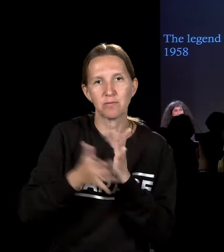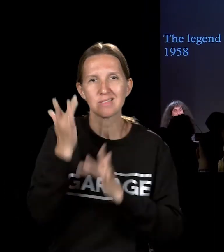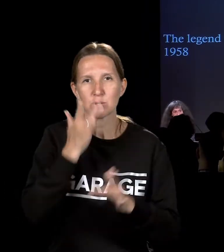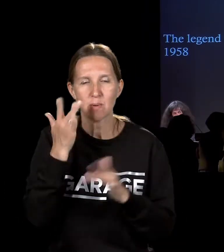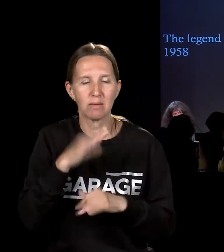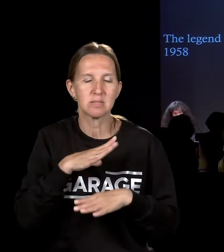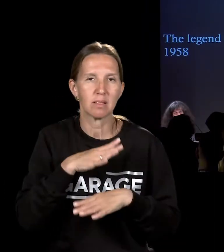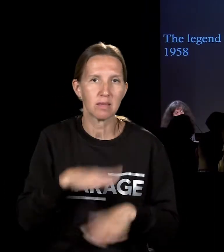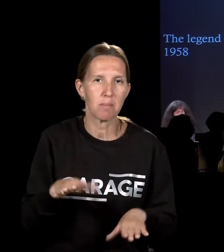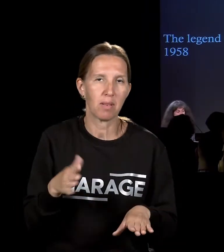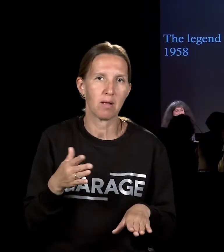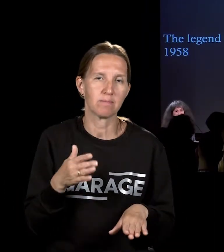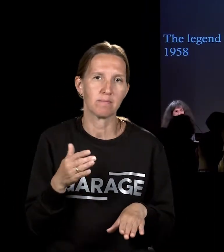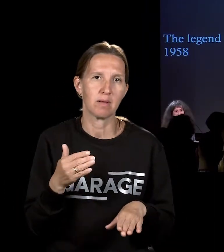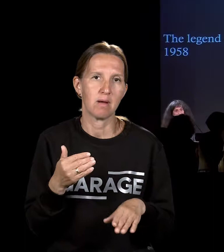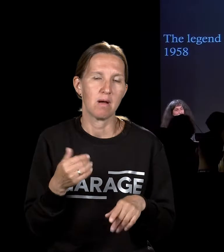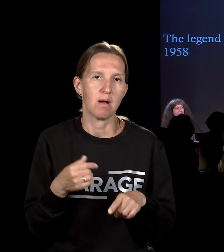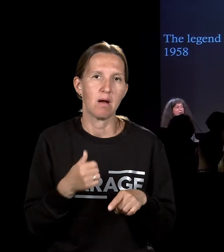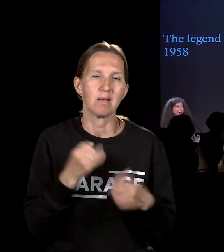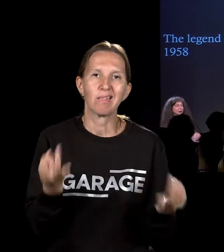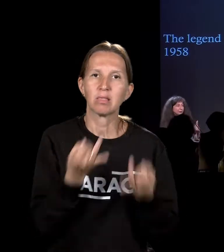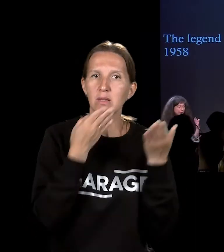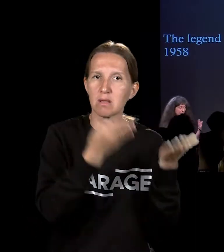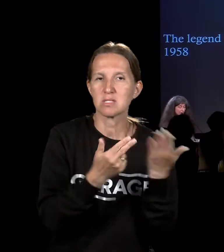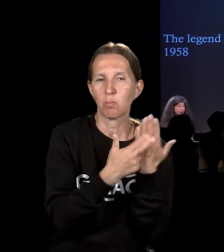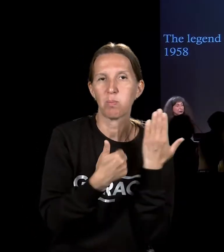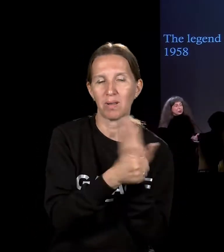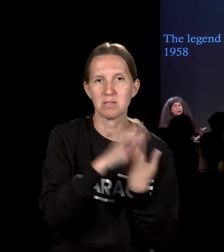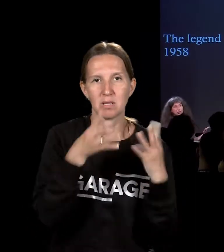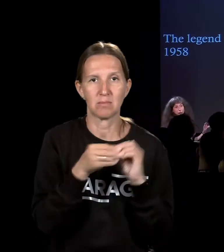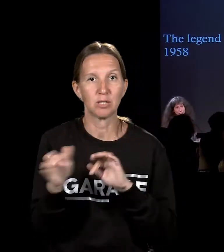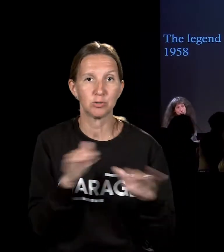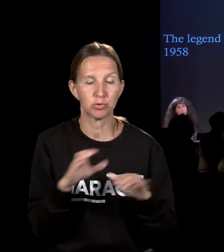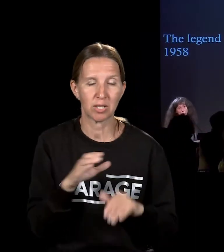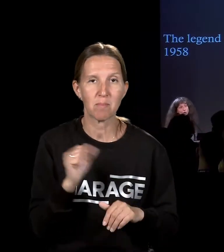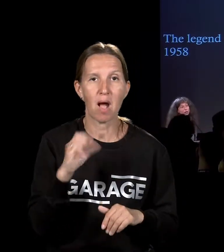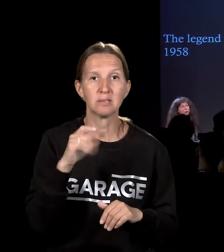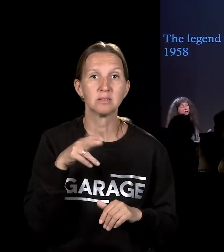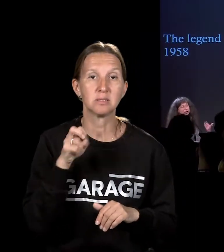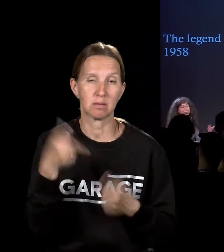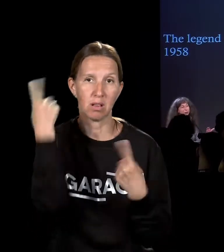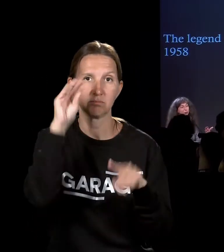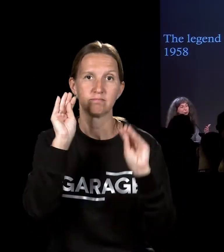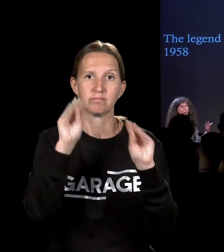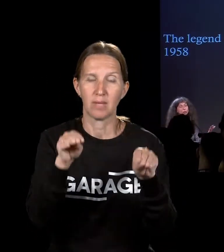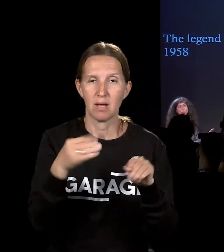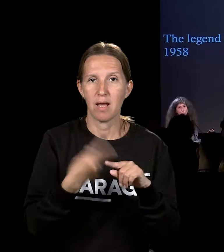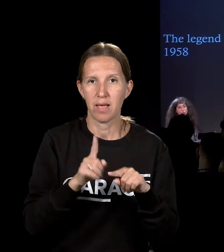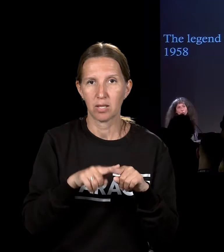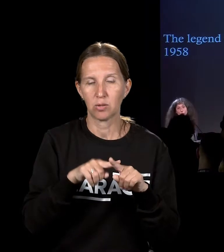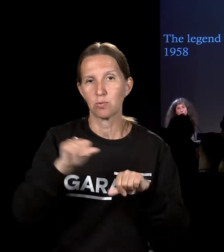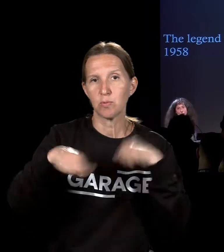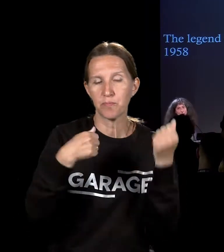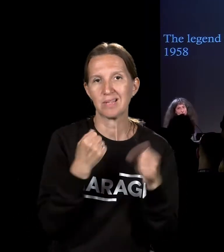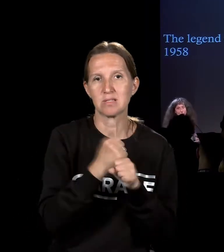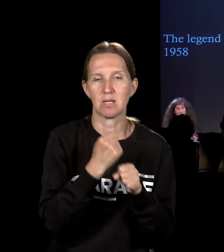более не момент обращения к библейским сюжетам. И Сигал делает эту работу, представляющую фигуру